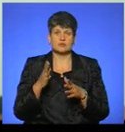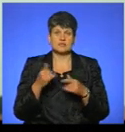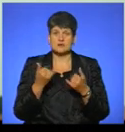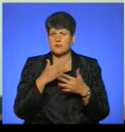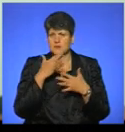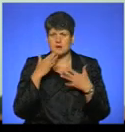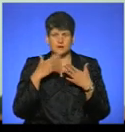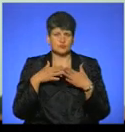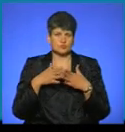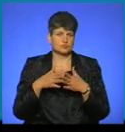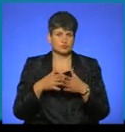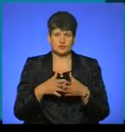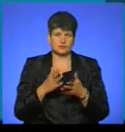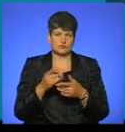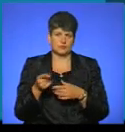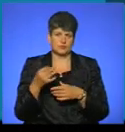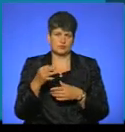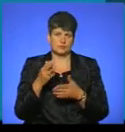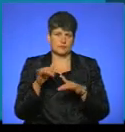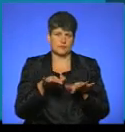по Тернопільському ставу плавають.